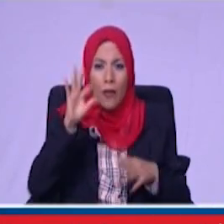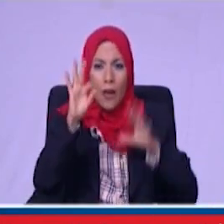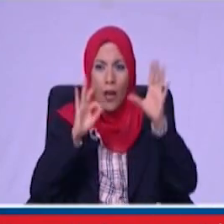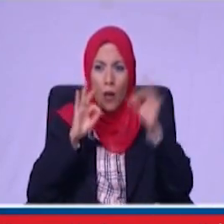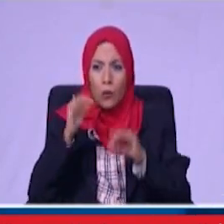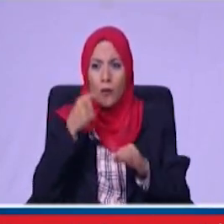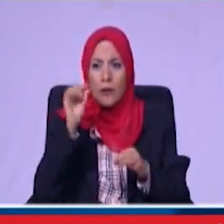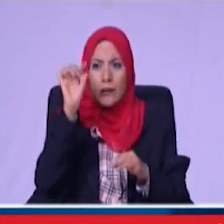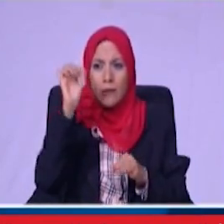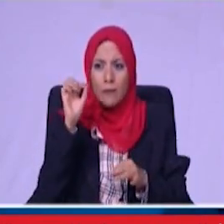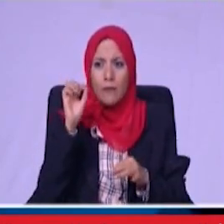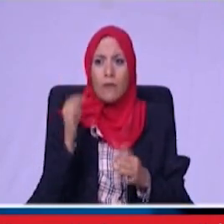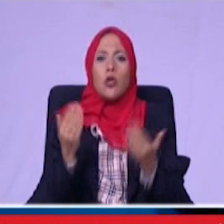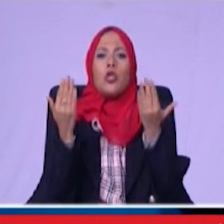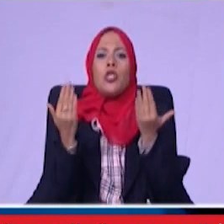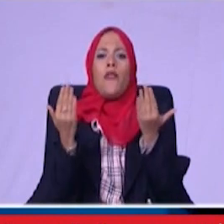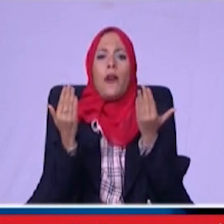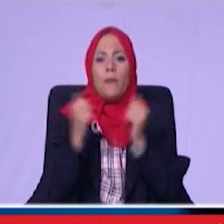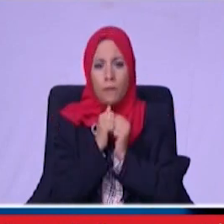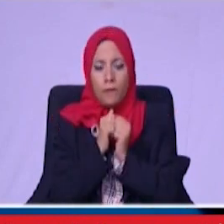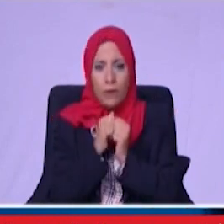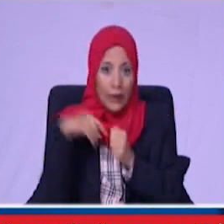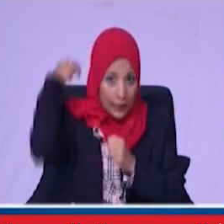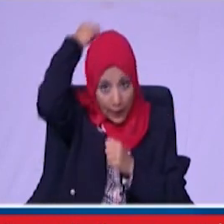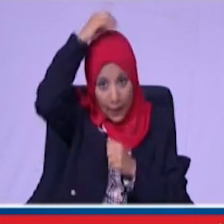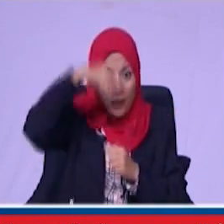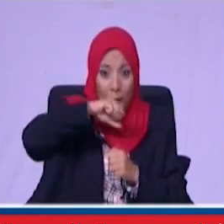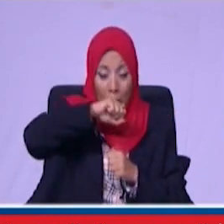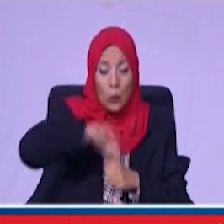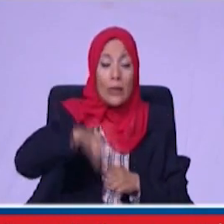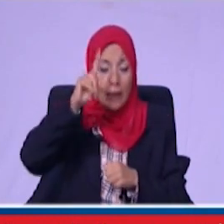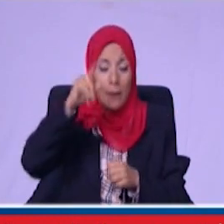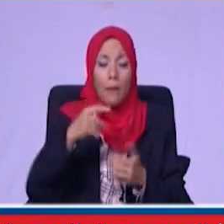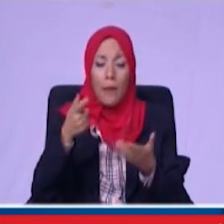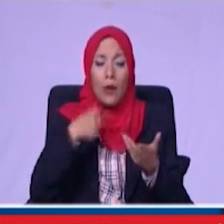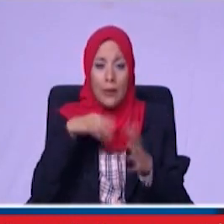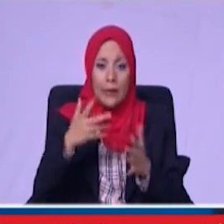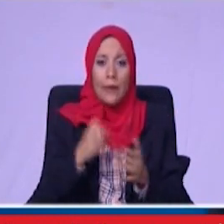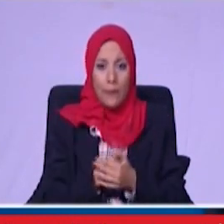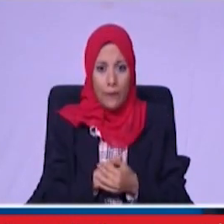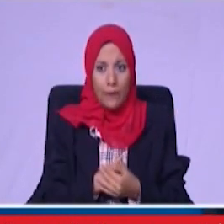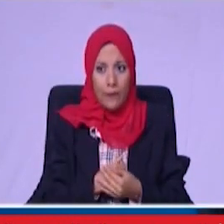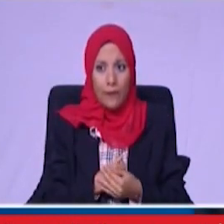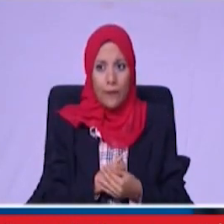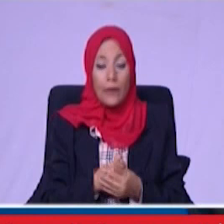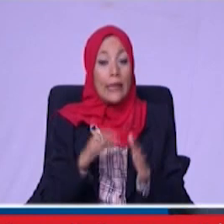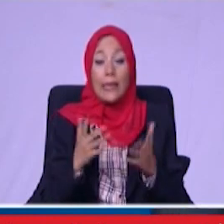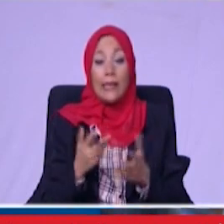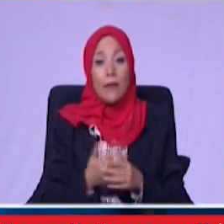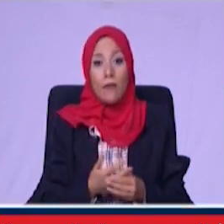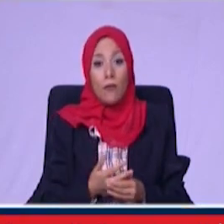فقره منها اللي هي فقره الشفاعه بس تمام وتب سيدنا النبي هيعرفنا ازاي يوم القيامه